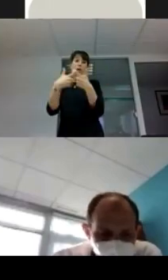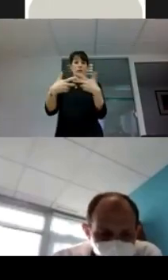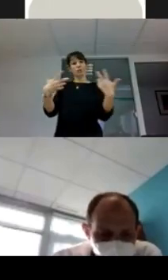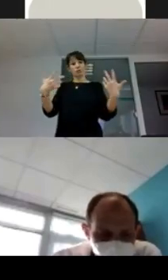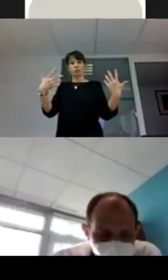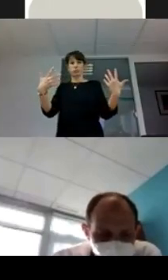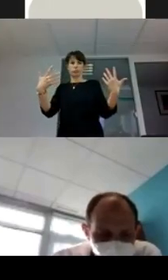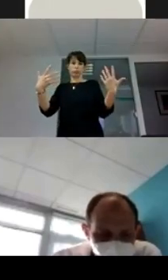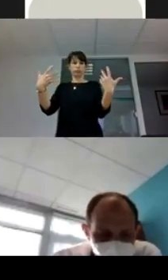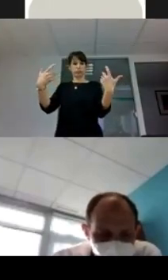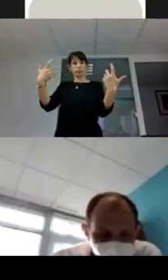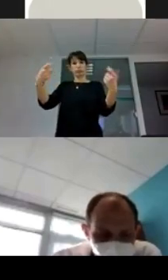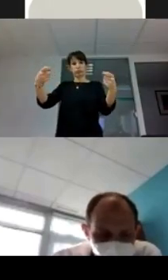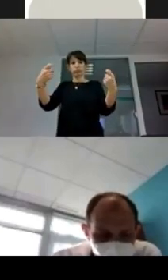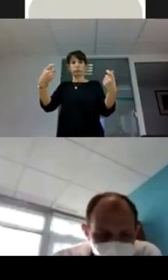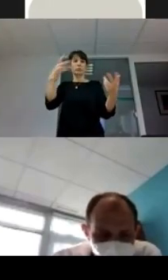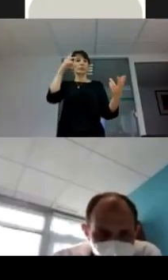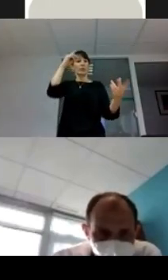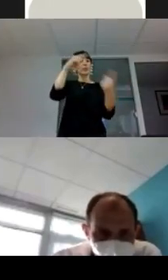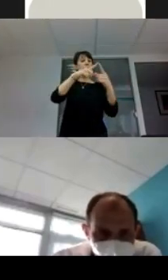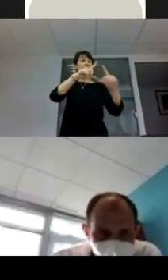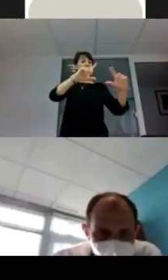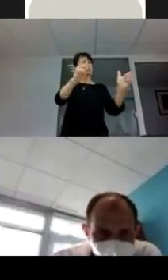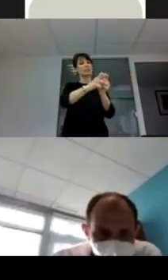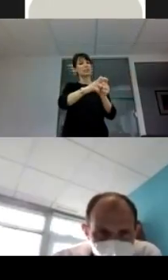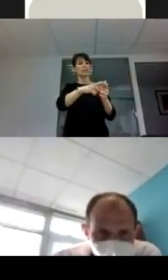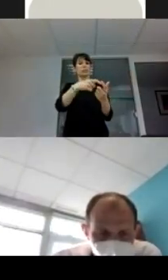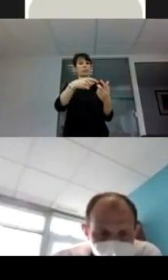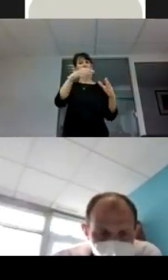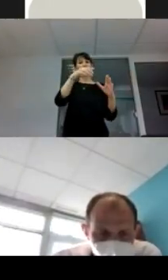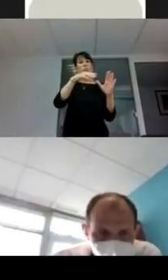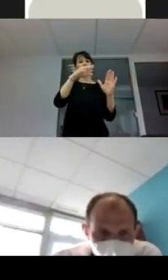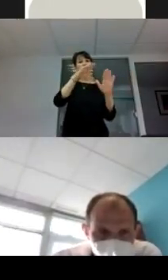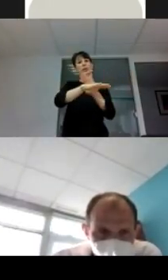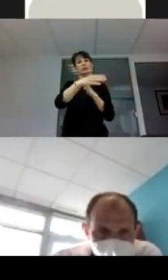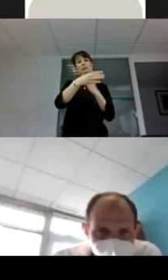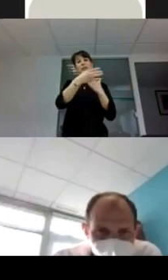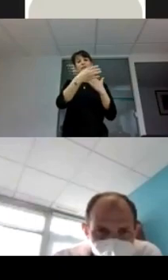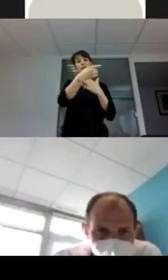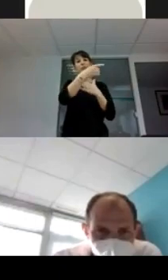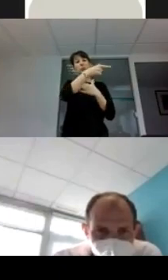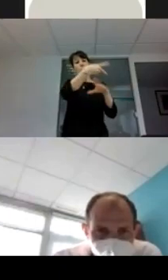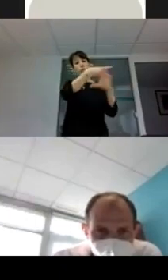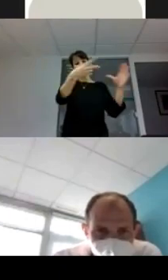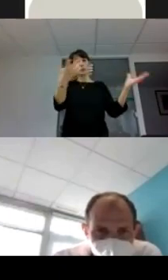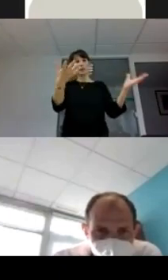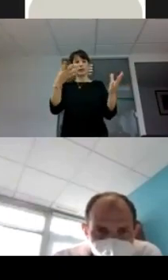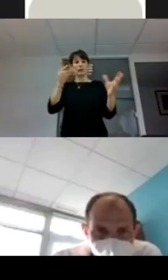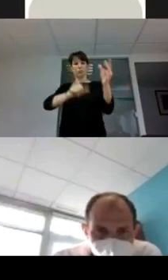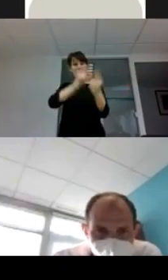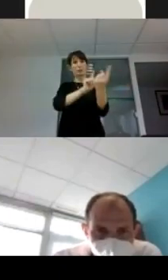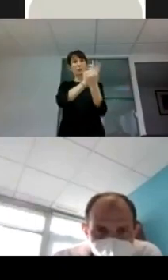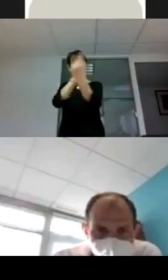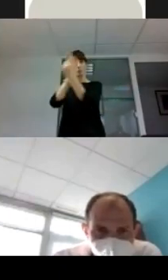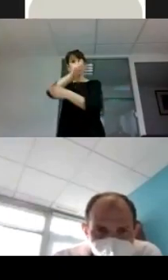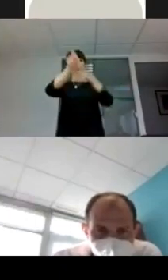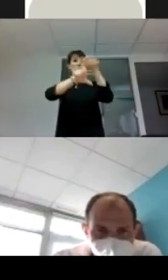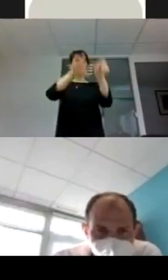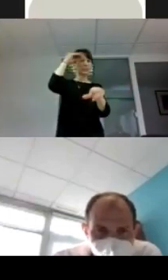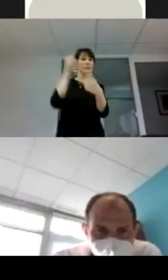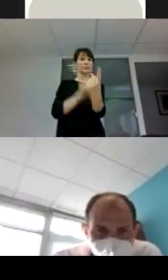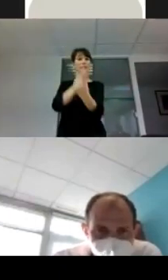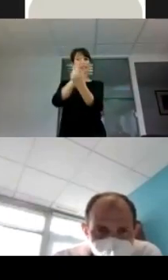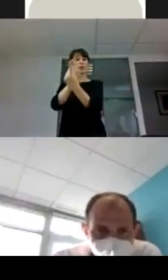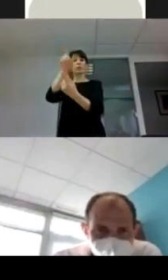Cet examen a un coût non négligeable par rapport aux tests de dépistage qui ne coûtent que quelques euros. Il y a d'abord la consultation du